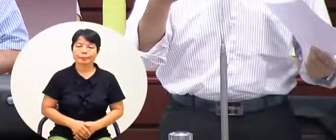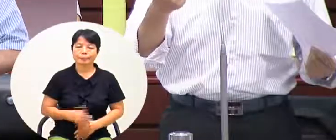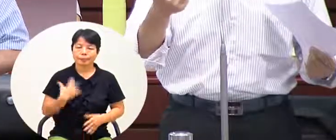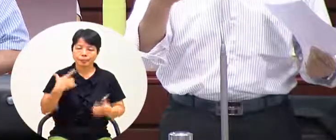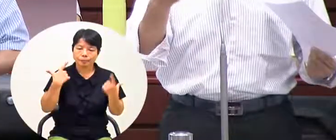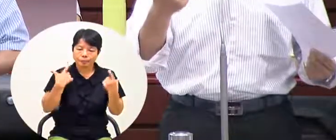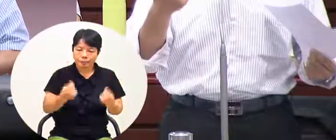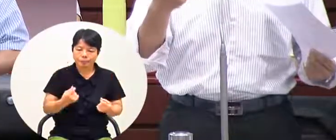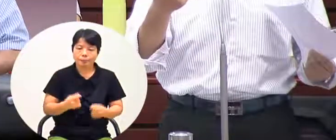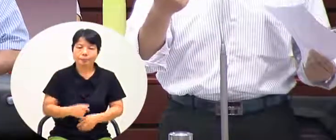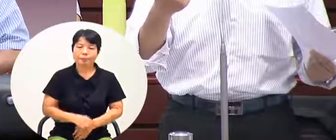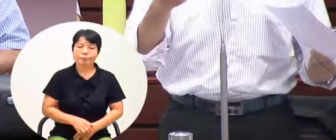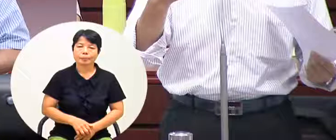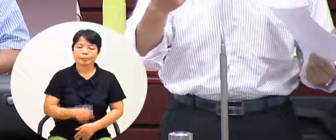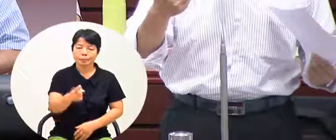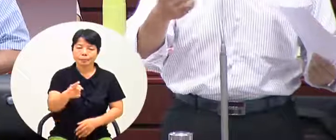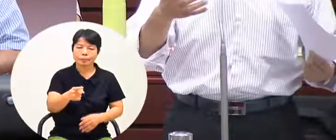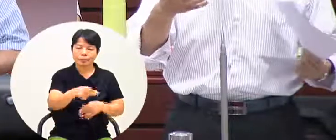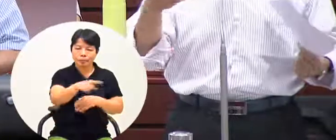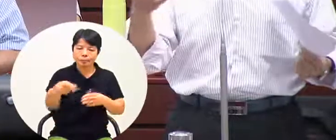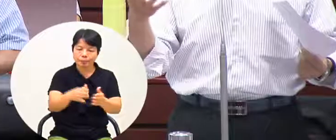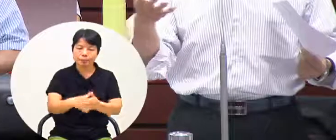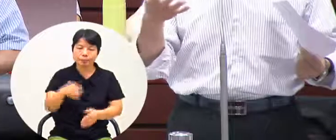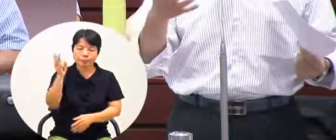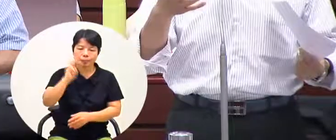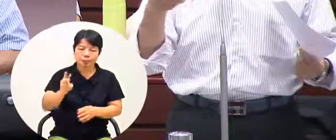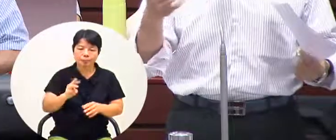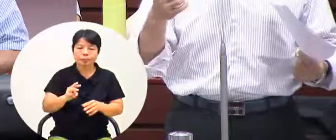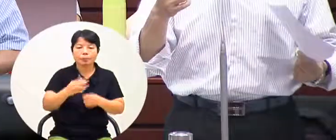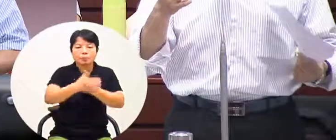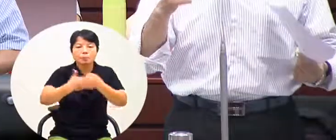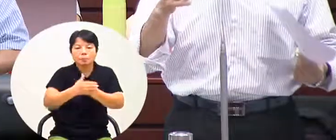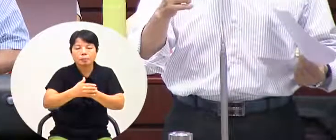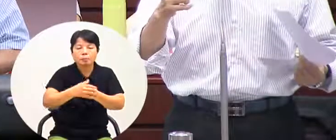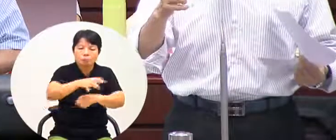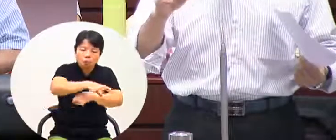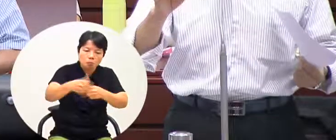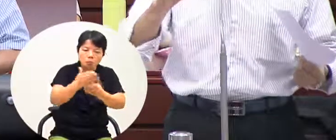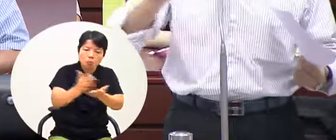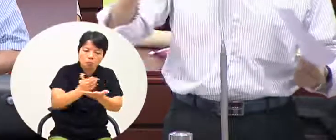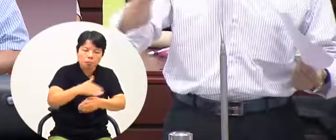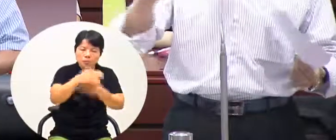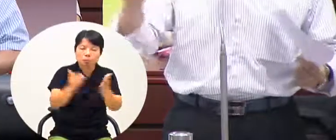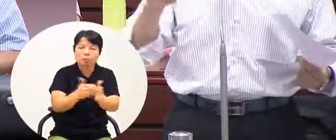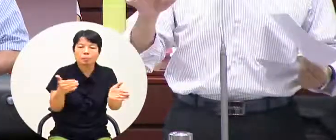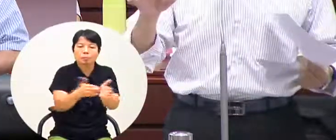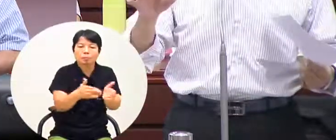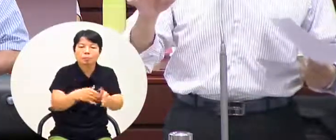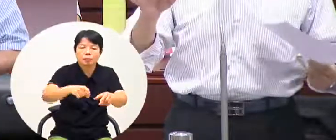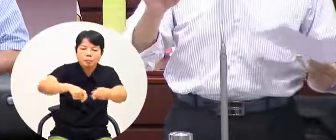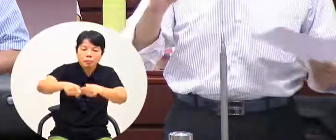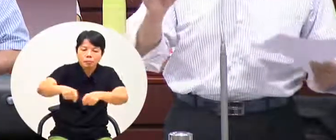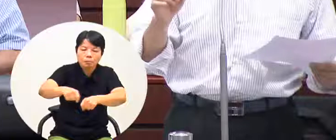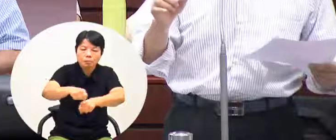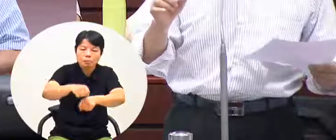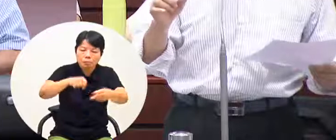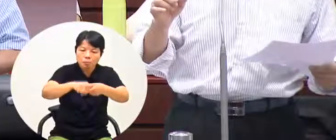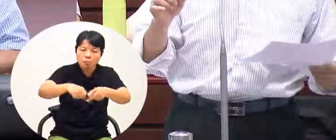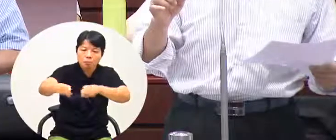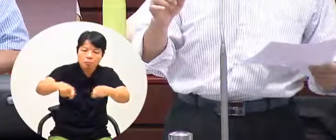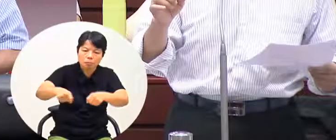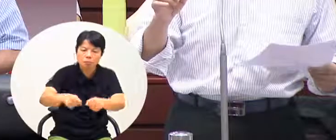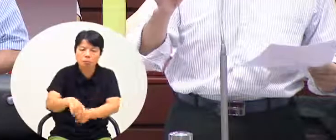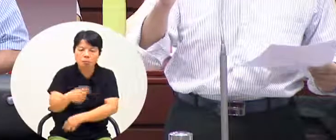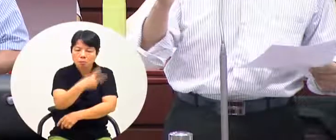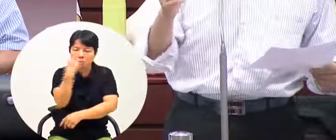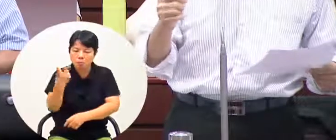遐个水保产环评拢好啊，但是伫计划工程的当中，发觉讲排水的部分、排水的计划